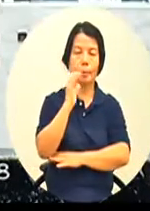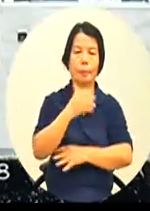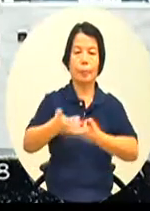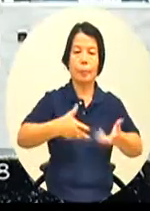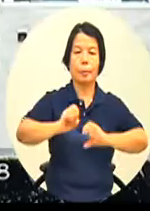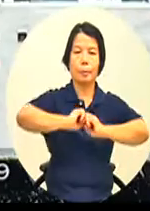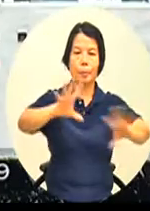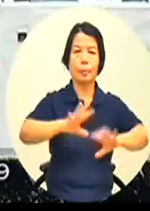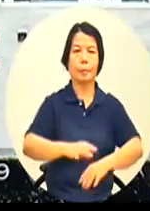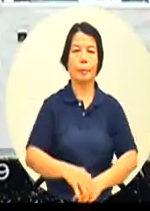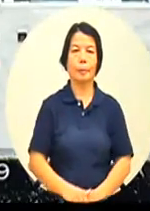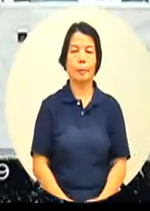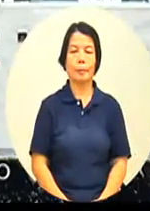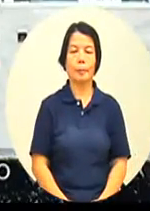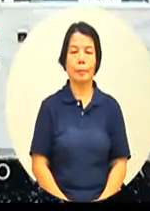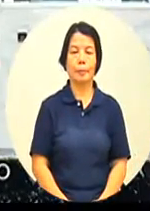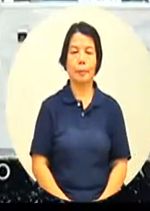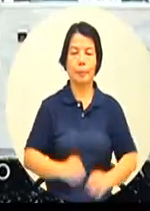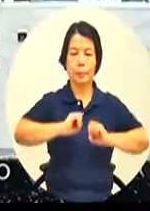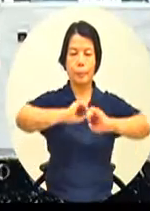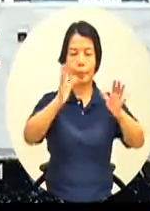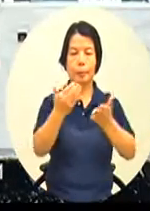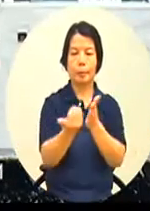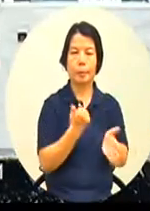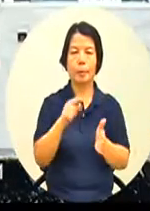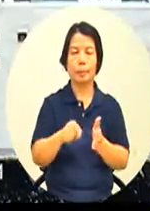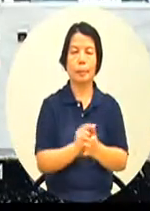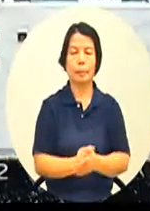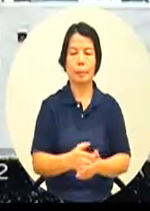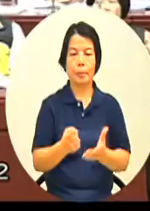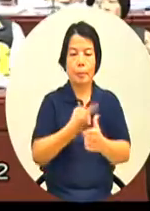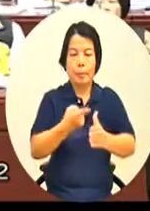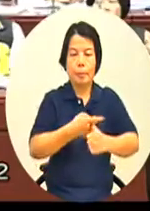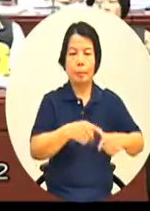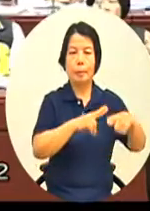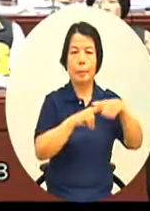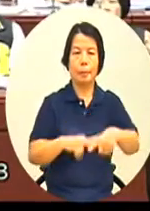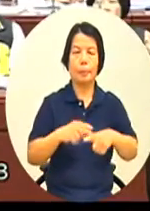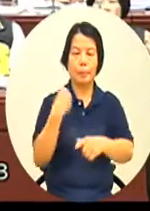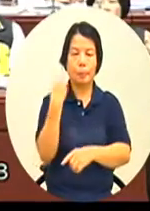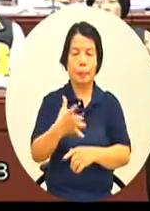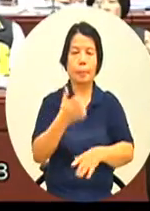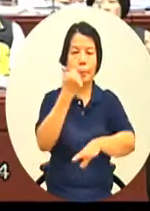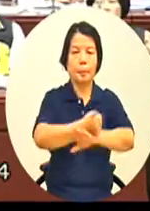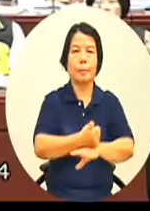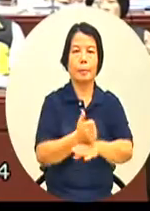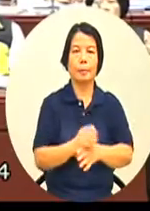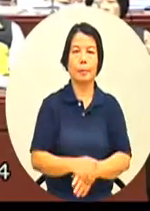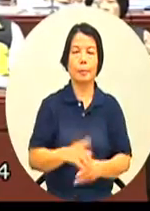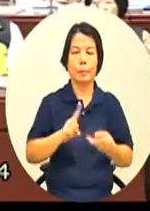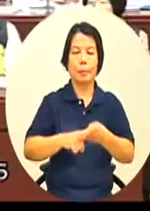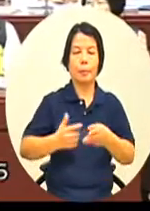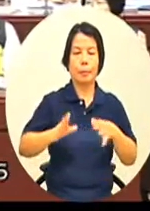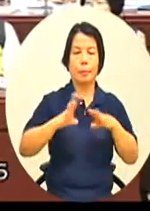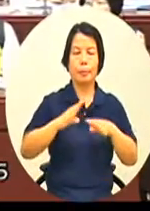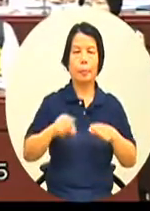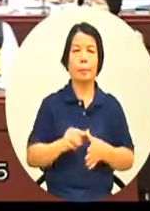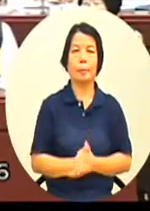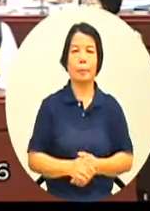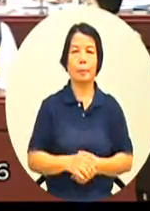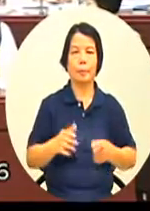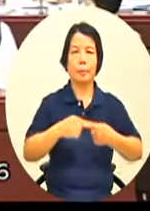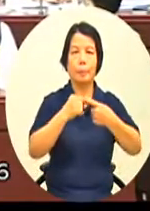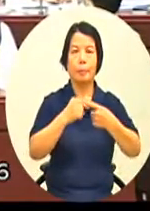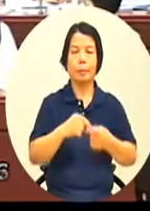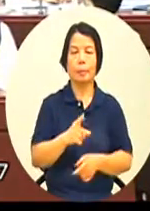行年度的报告。那在报告之前，我们首先先介绍我们新任的一些主管。那首先是我们的自治